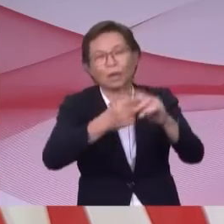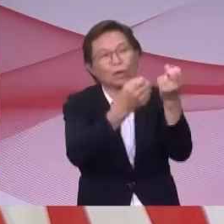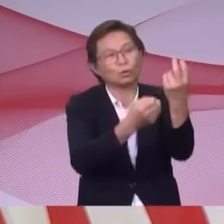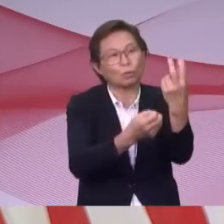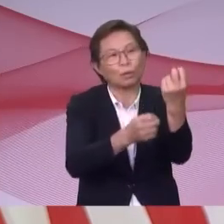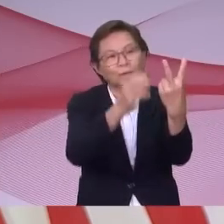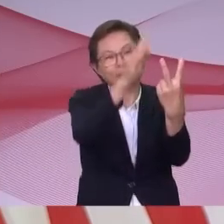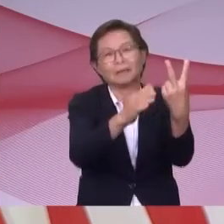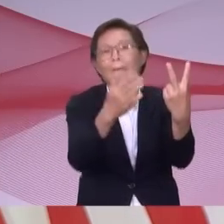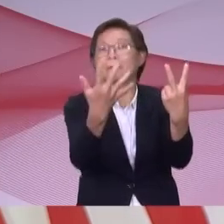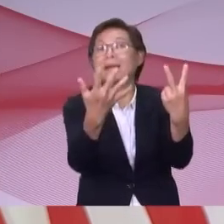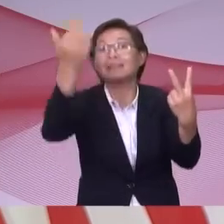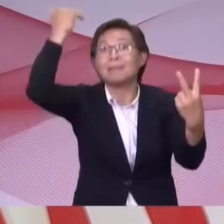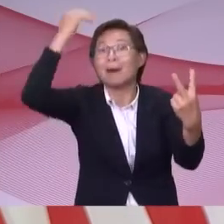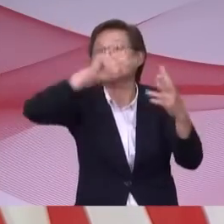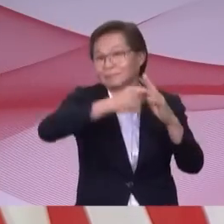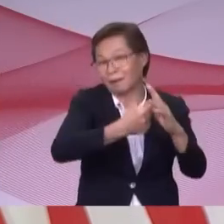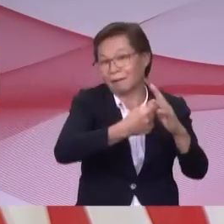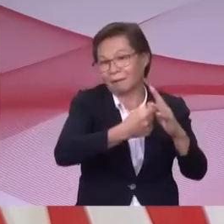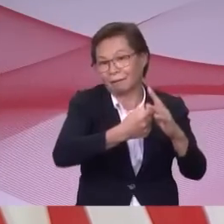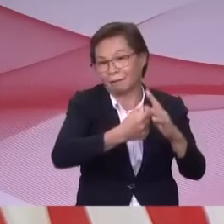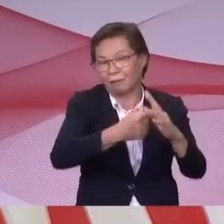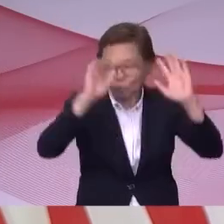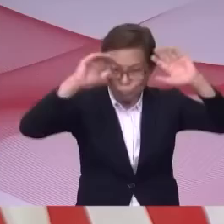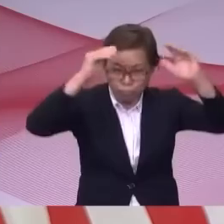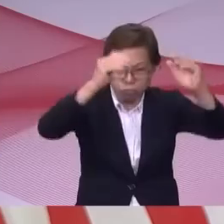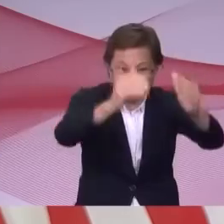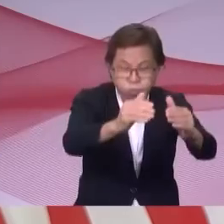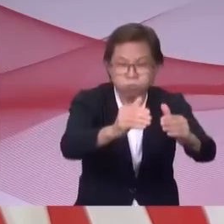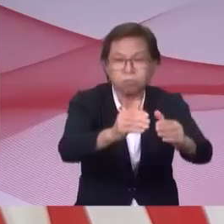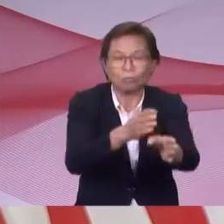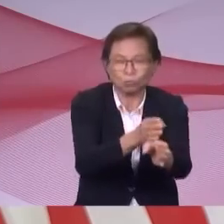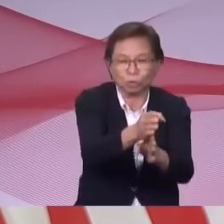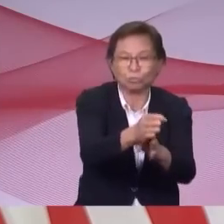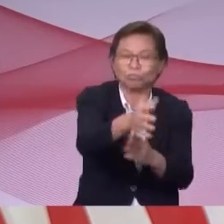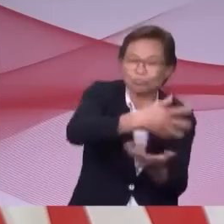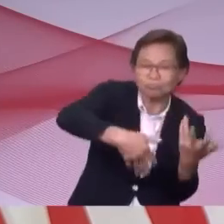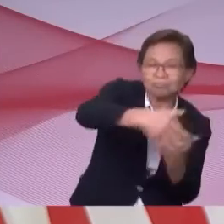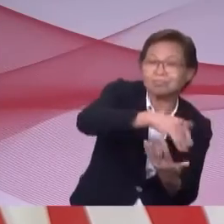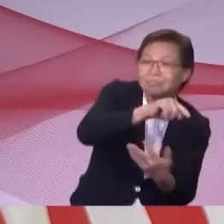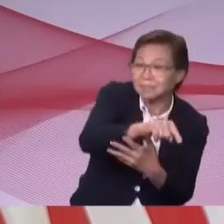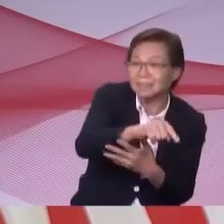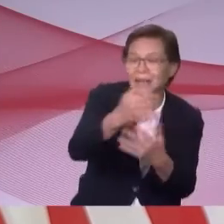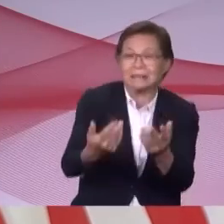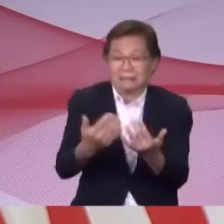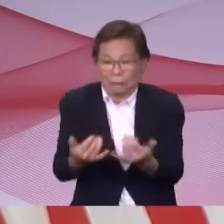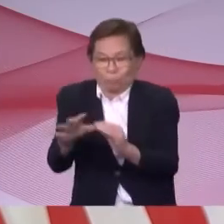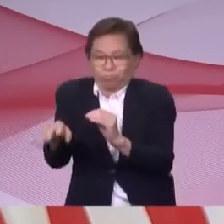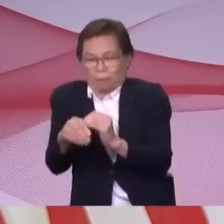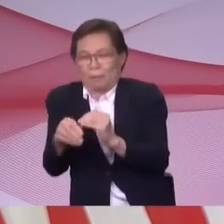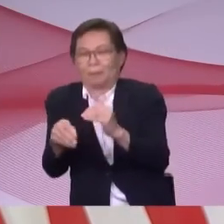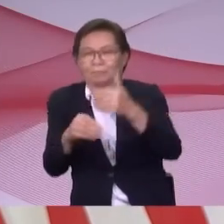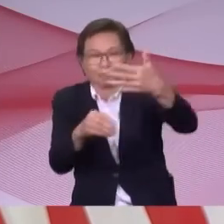12 Mei yang lepas, yang mana penumpuan ketika itu lebih kepada sektor sosial. Sekali ini kita